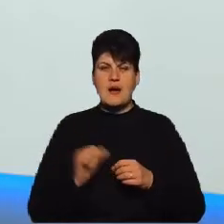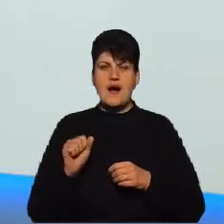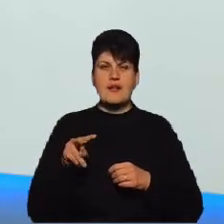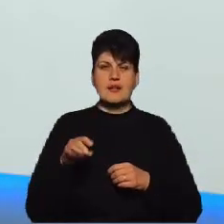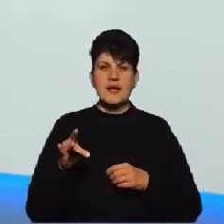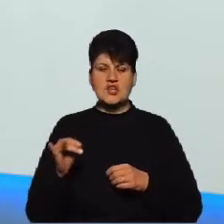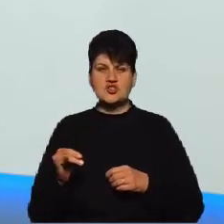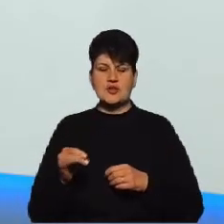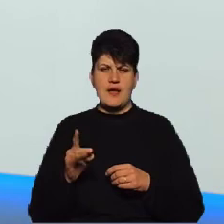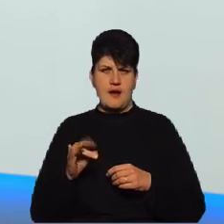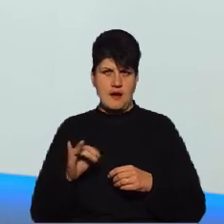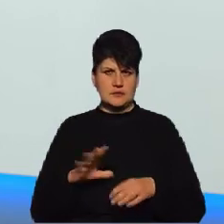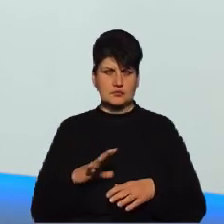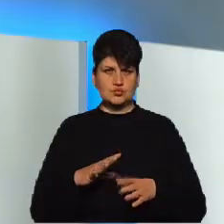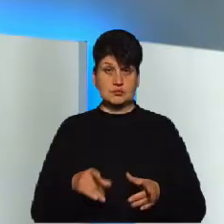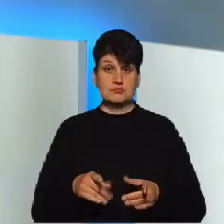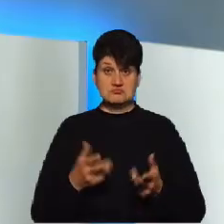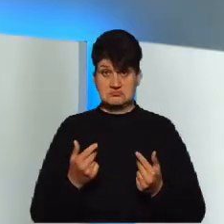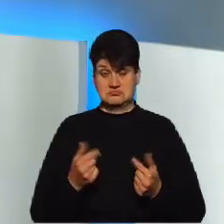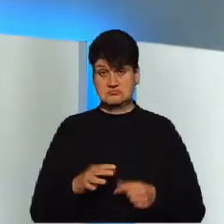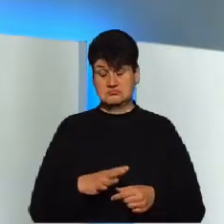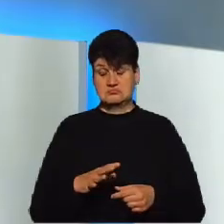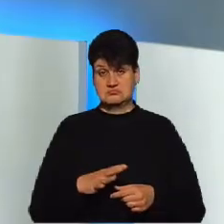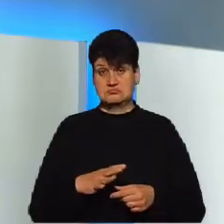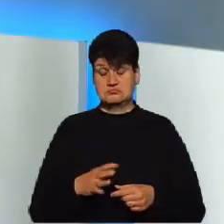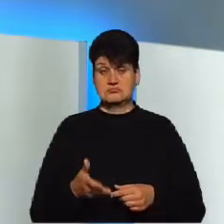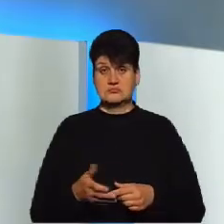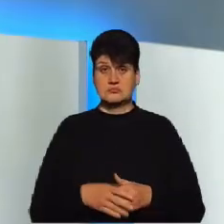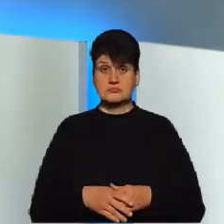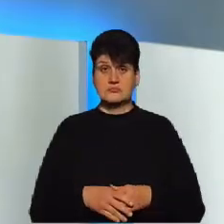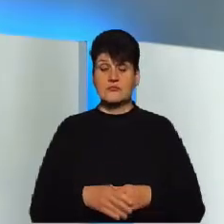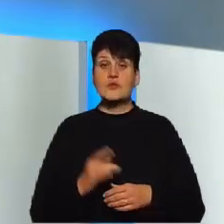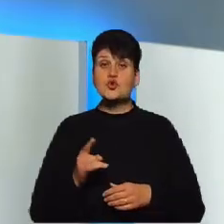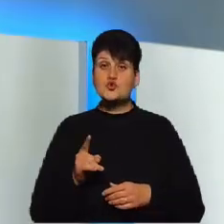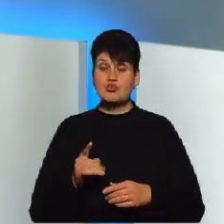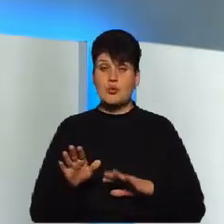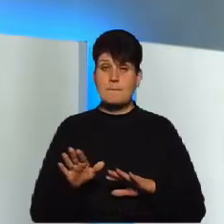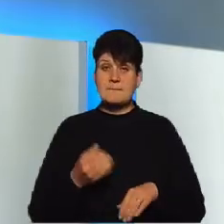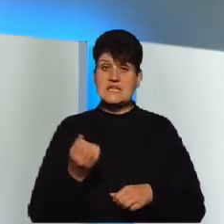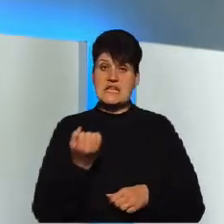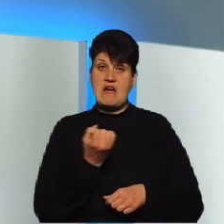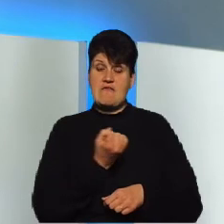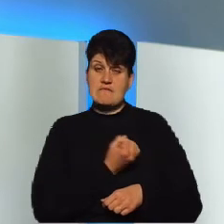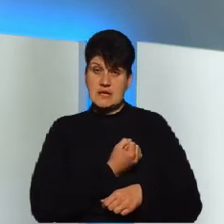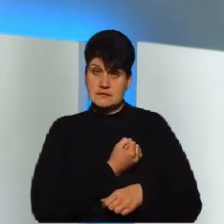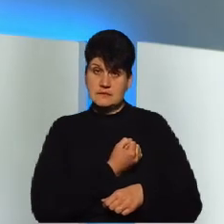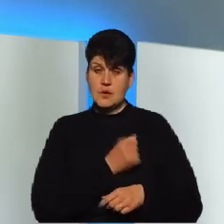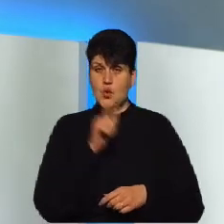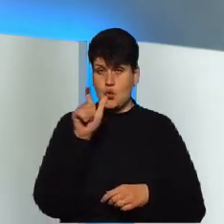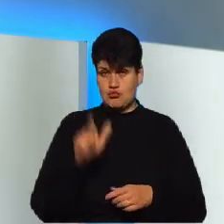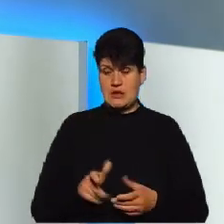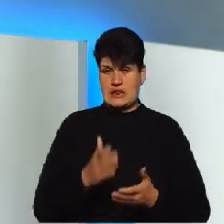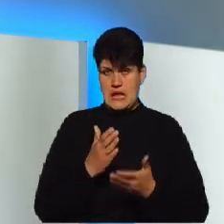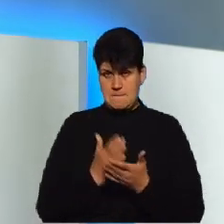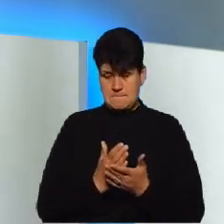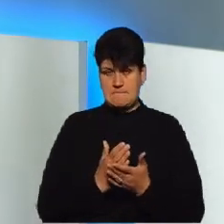вакцинації траплялися? Так, траплялися. Чому після введення вакцини людина має певний час,